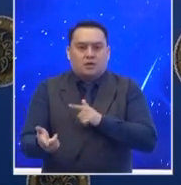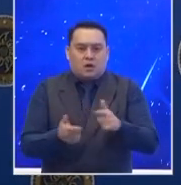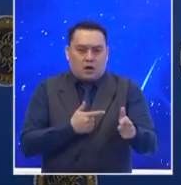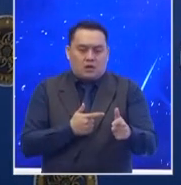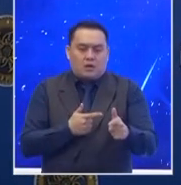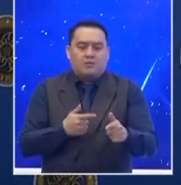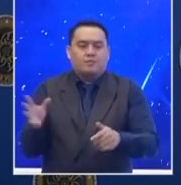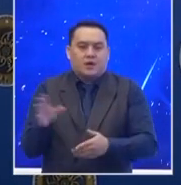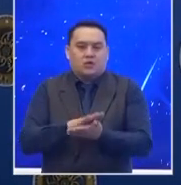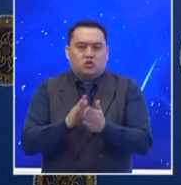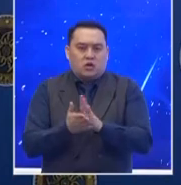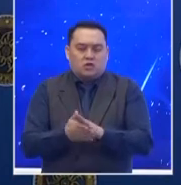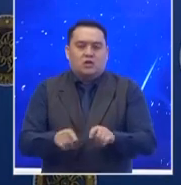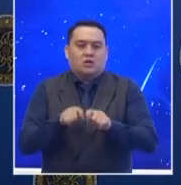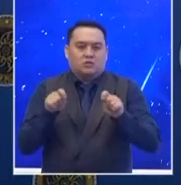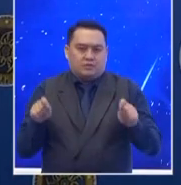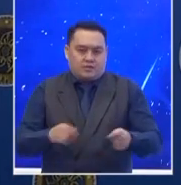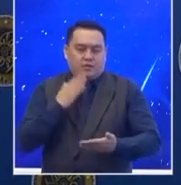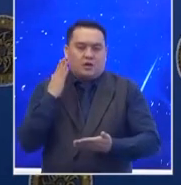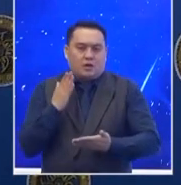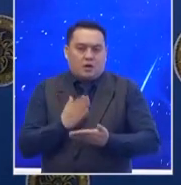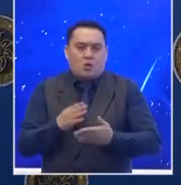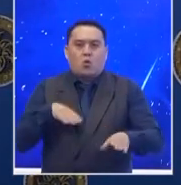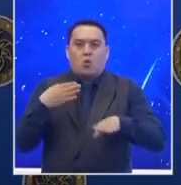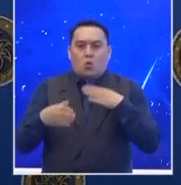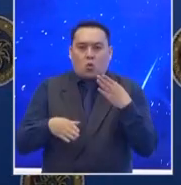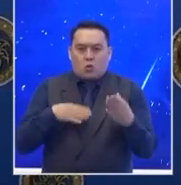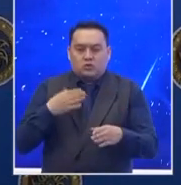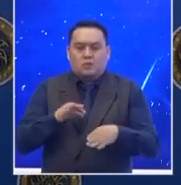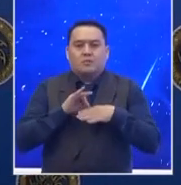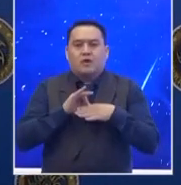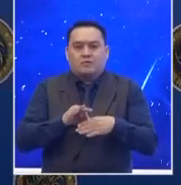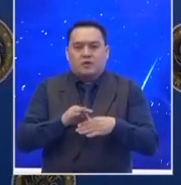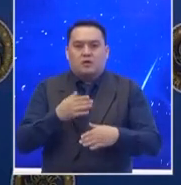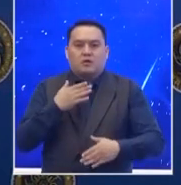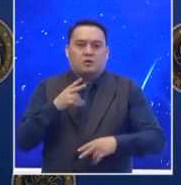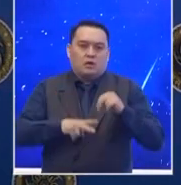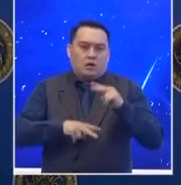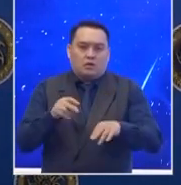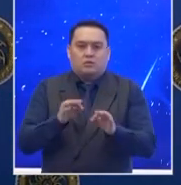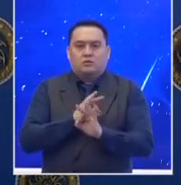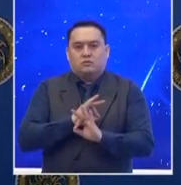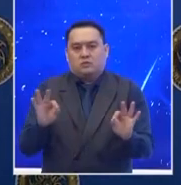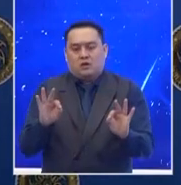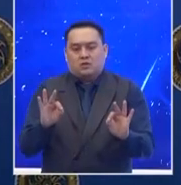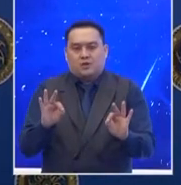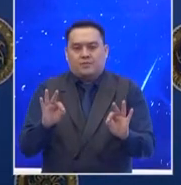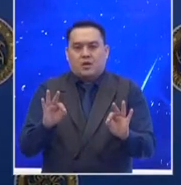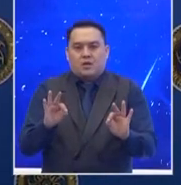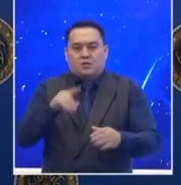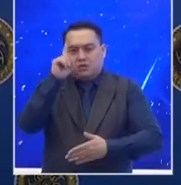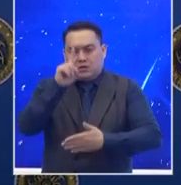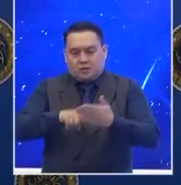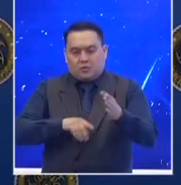барлық жағдай жасалған. Қазір жетсі өңірінде оқу-жаттығу жиында жүрміз. Көңіл күйіміз жақсы. Біз еліміз артқан